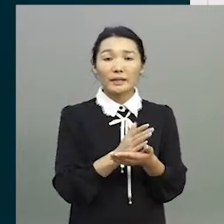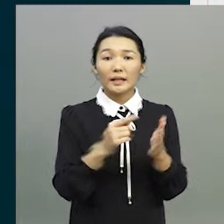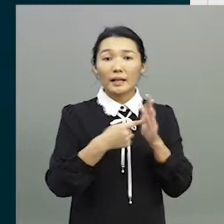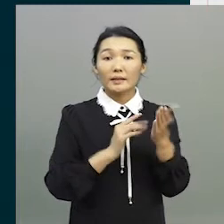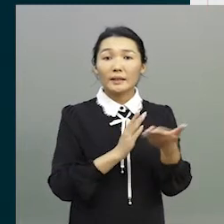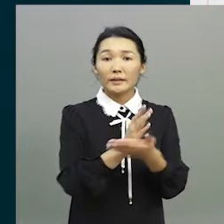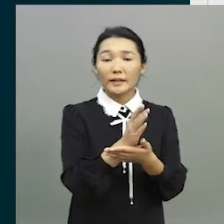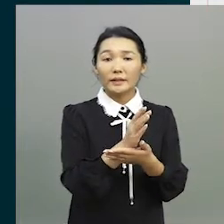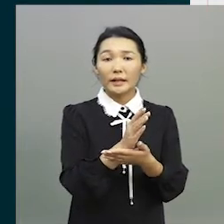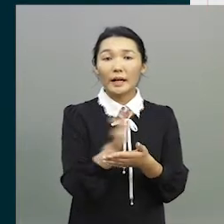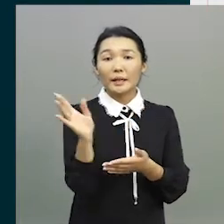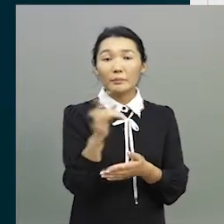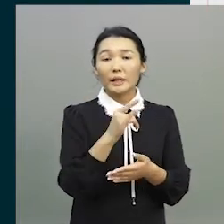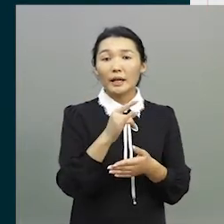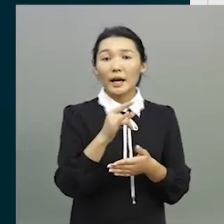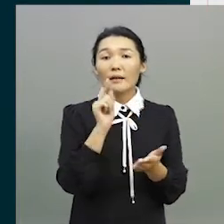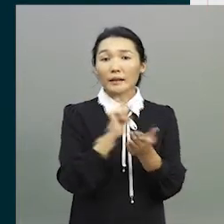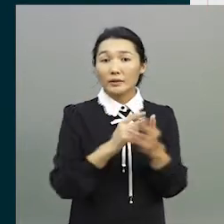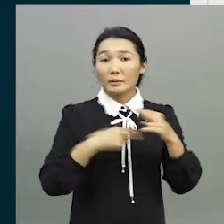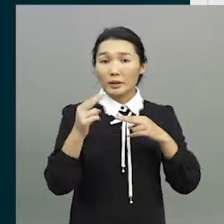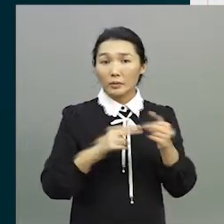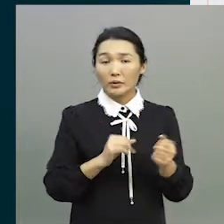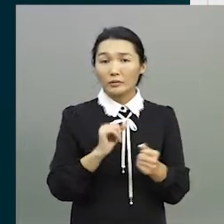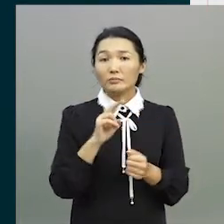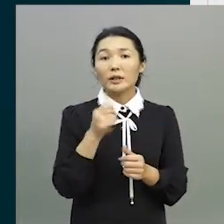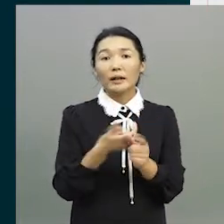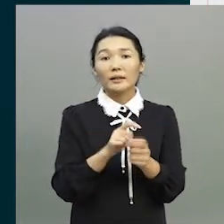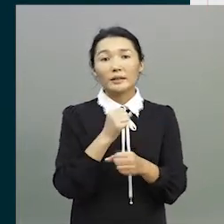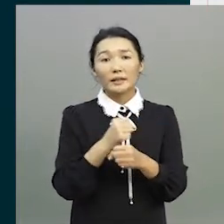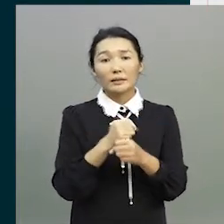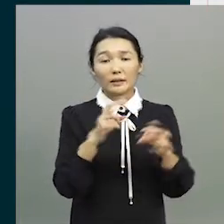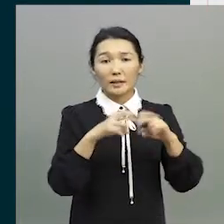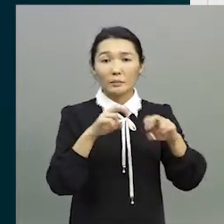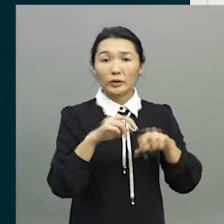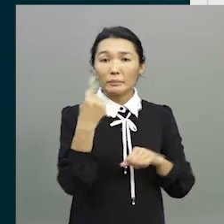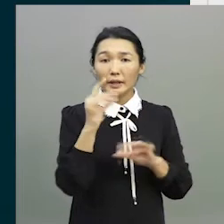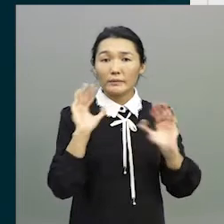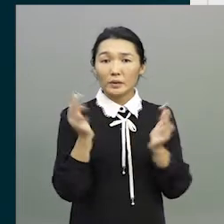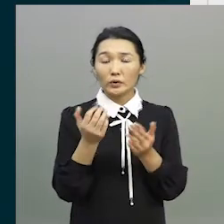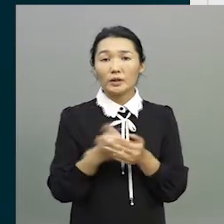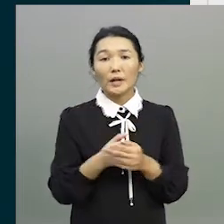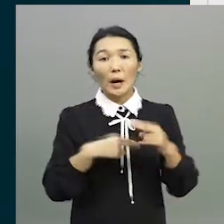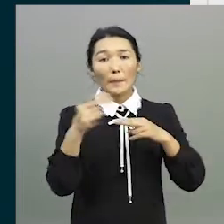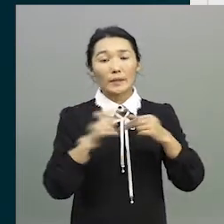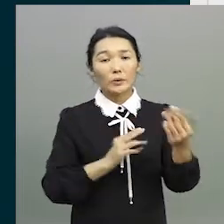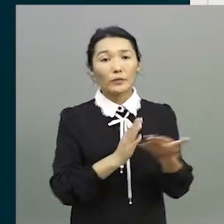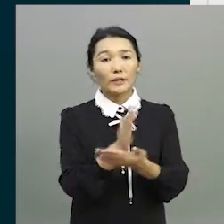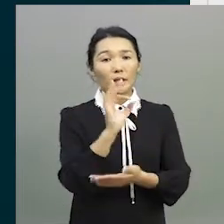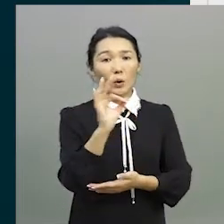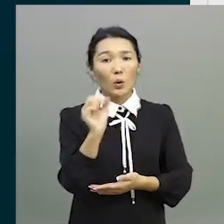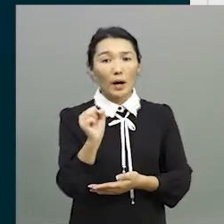мы должны его построить как это сделать рассмотрим первый случай построим вектор а а